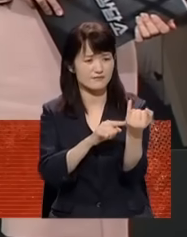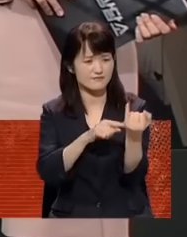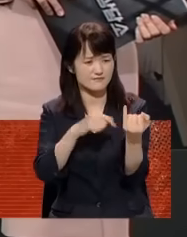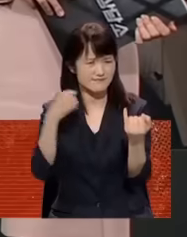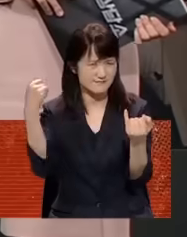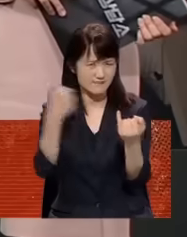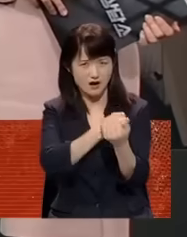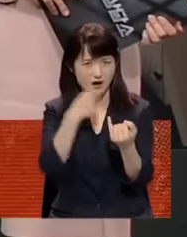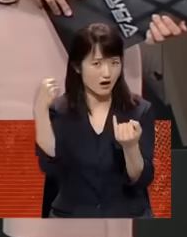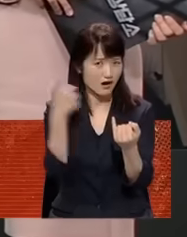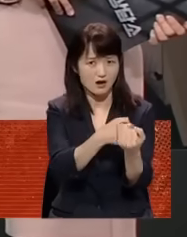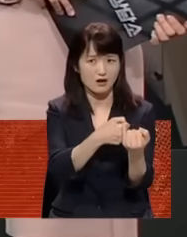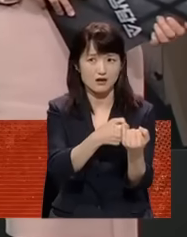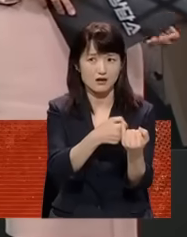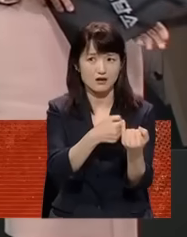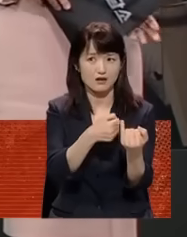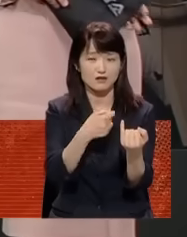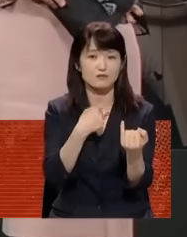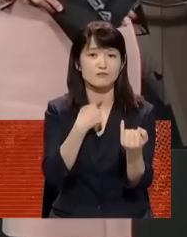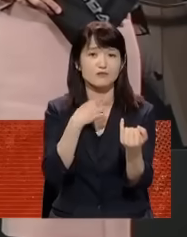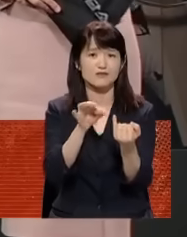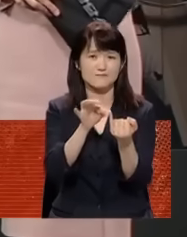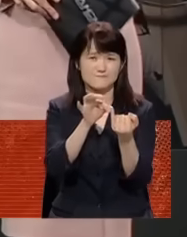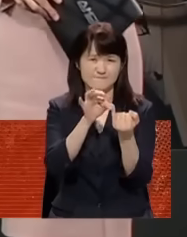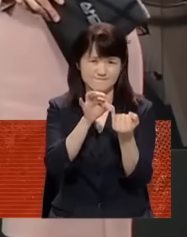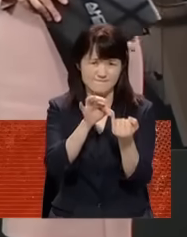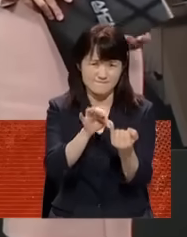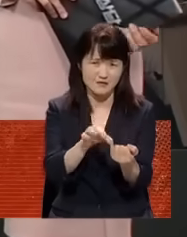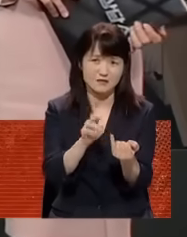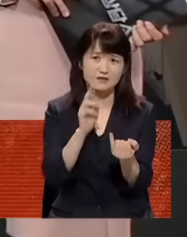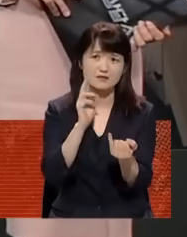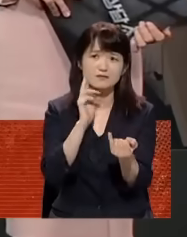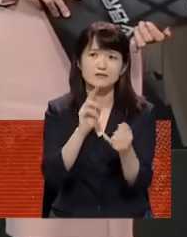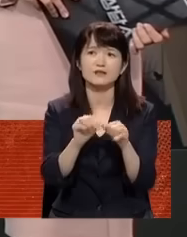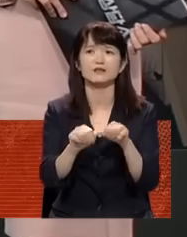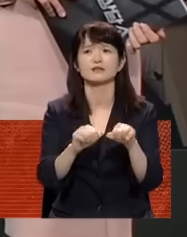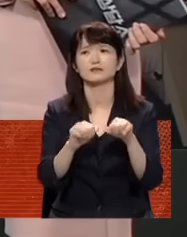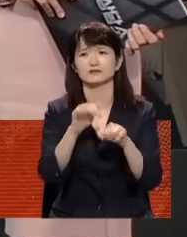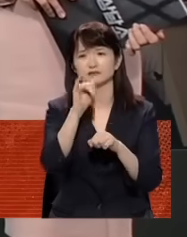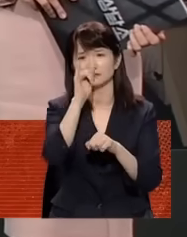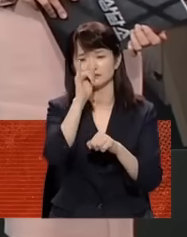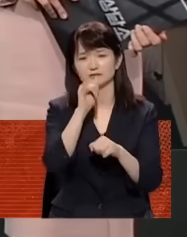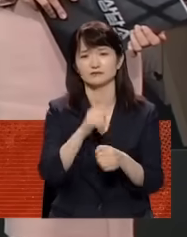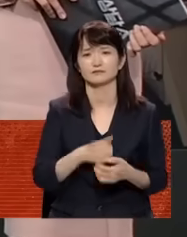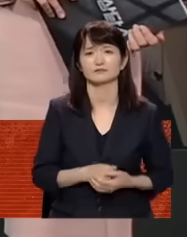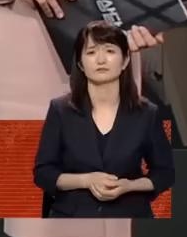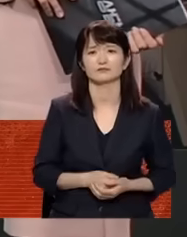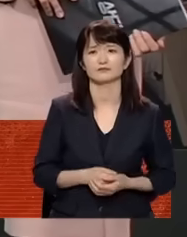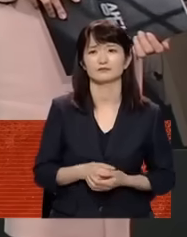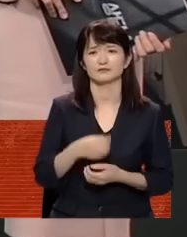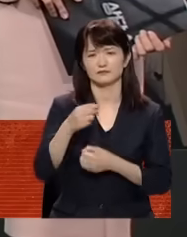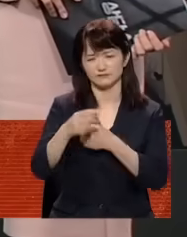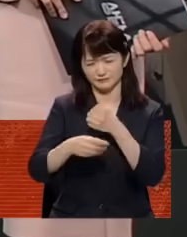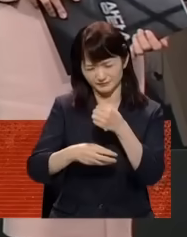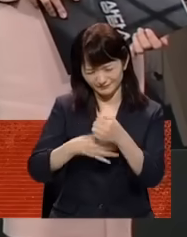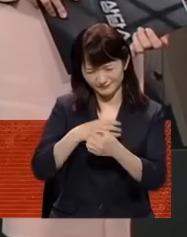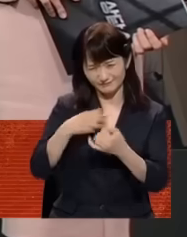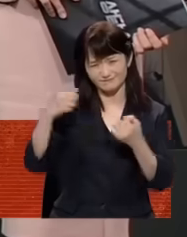저질렀고 심지어는 목을 조르는 등의 끔찍한 행동까지 이어갔습니다 수년간